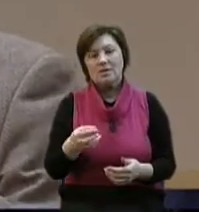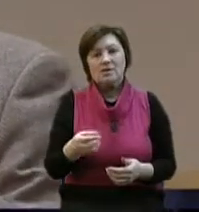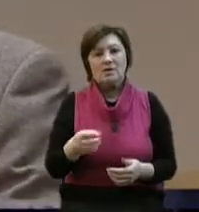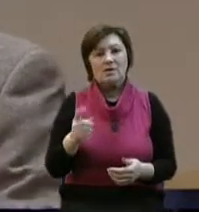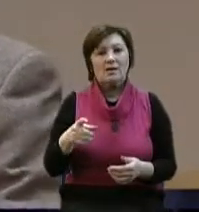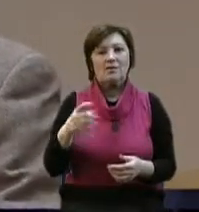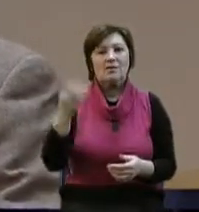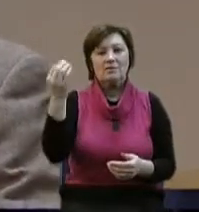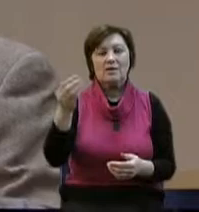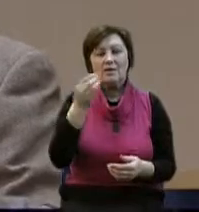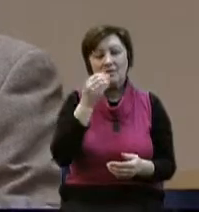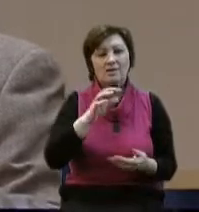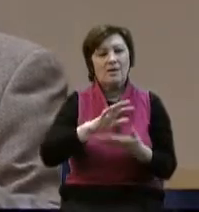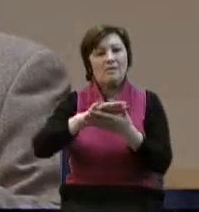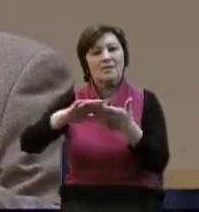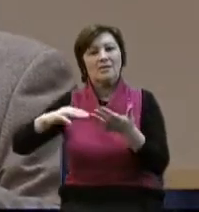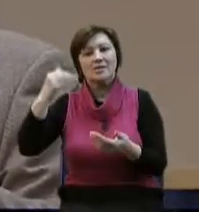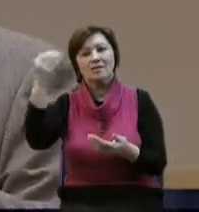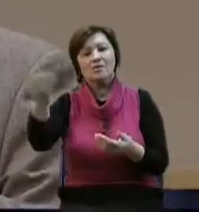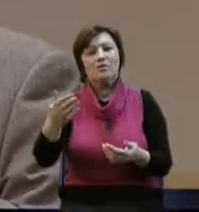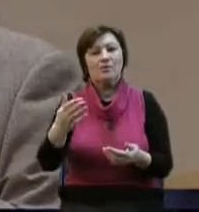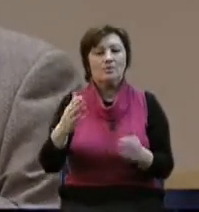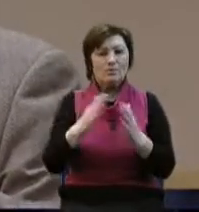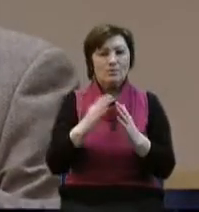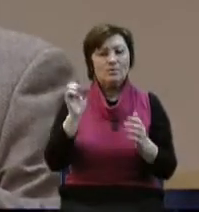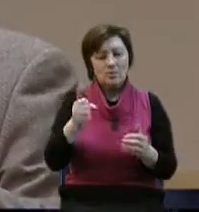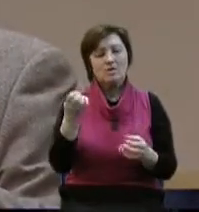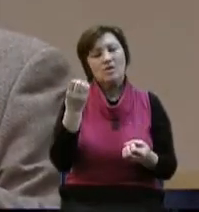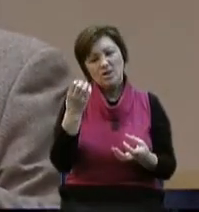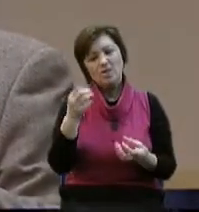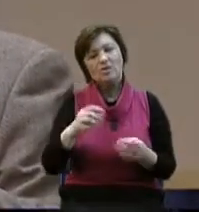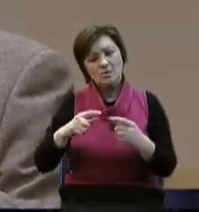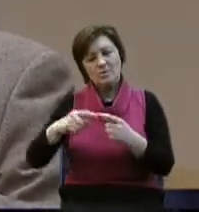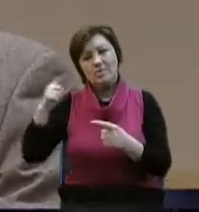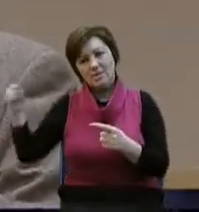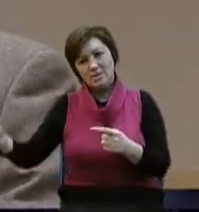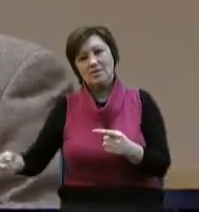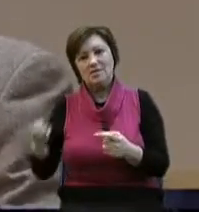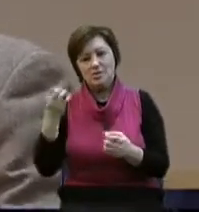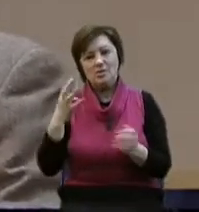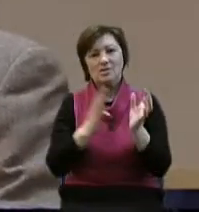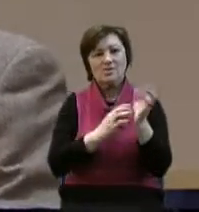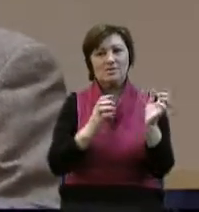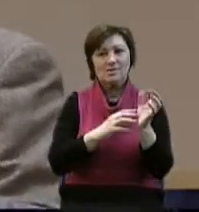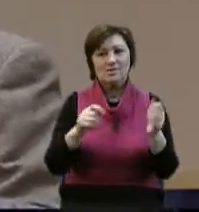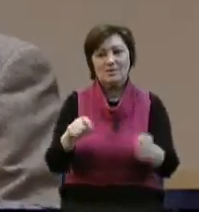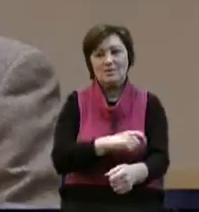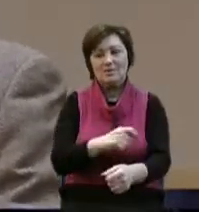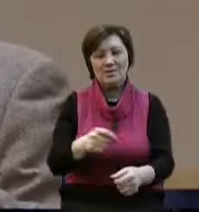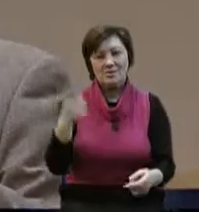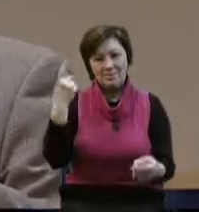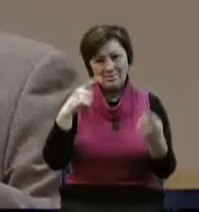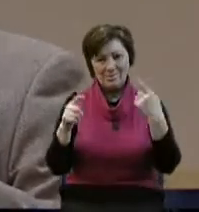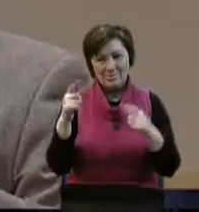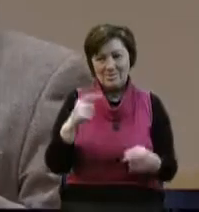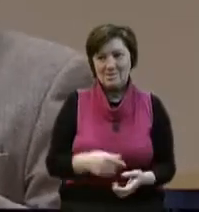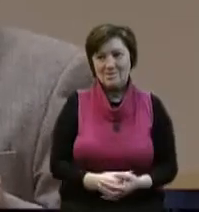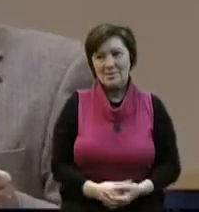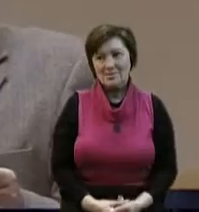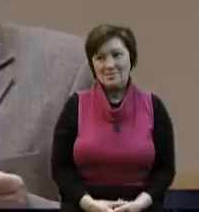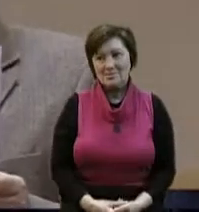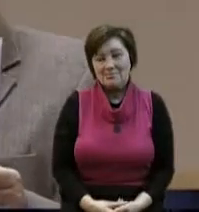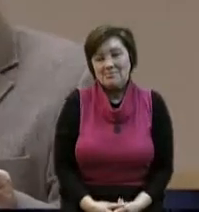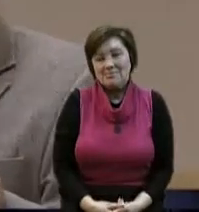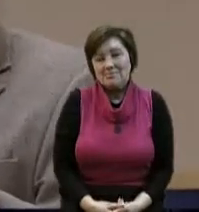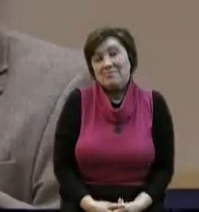вы могли продолжать идти еще 900 метров от места, где находилась ваша еда. Вот представьте себе, вот такие вот